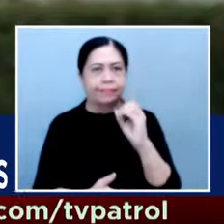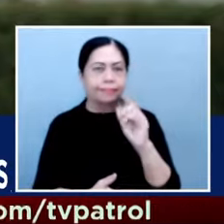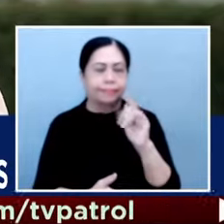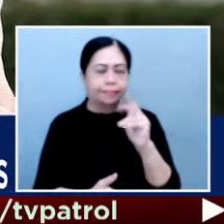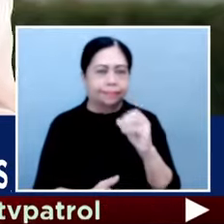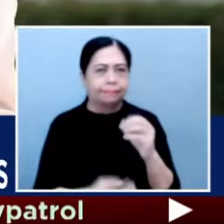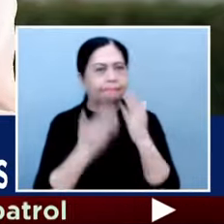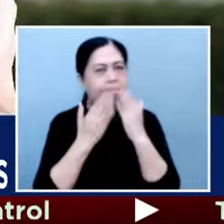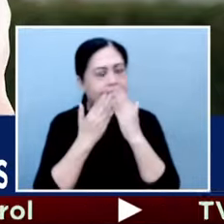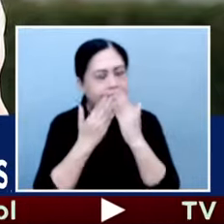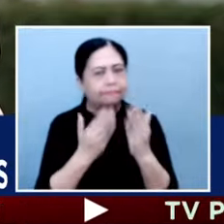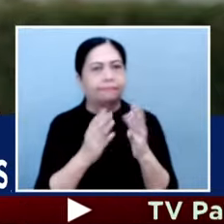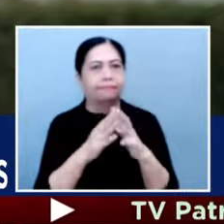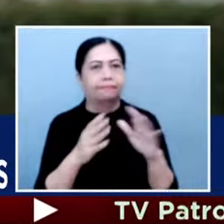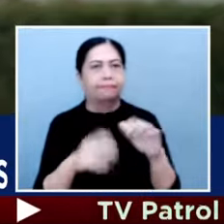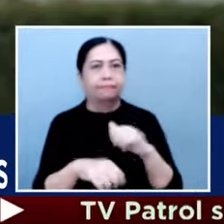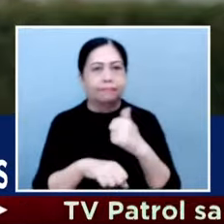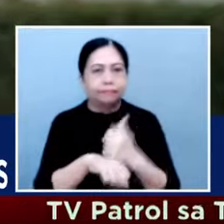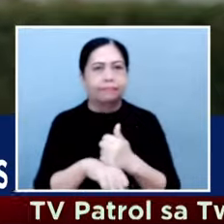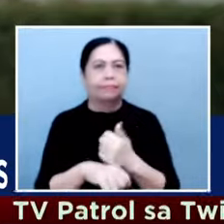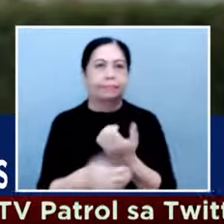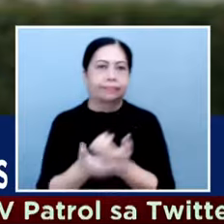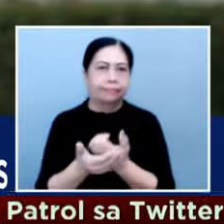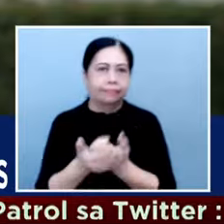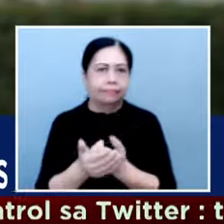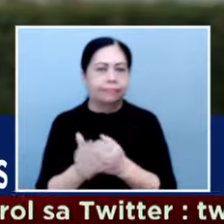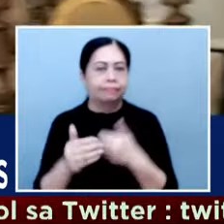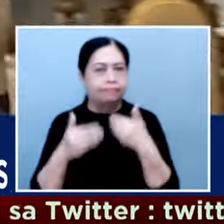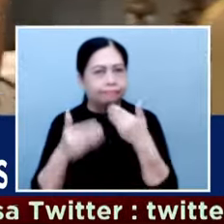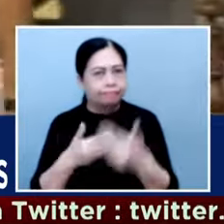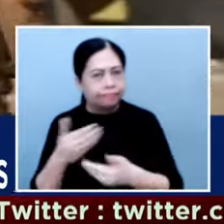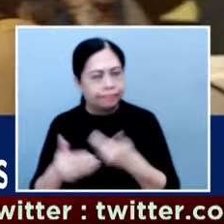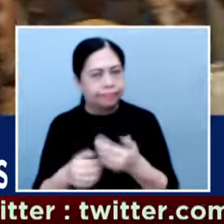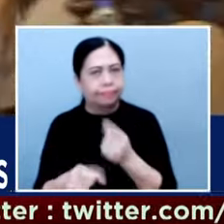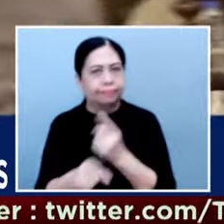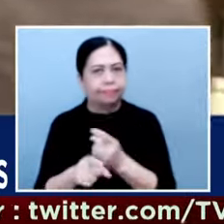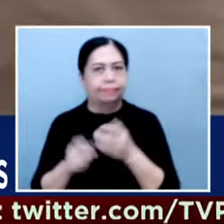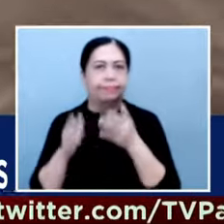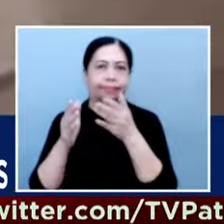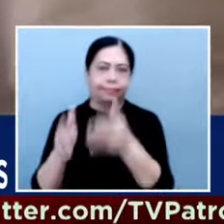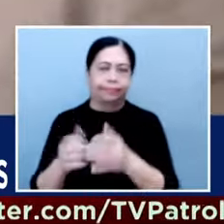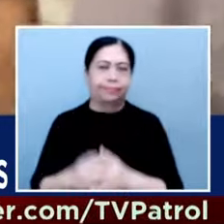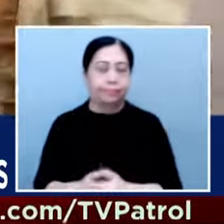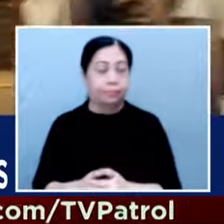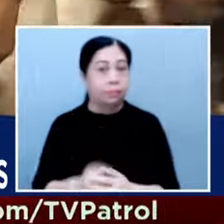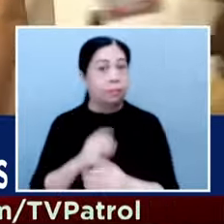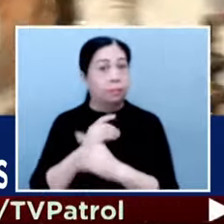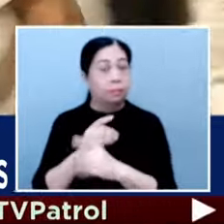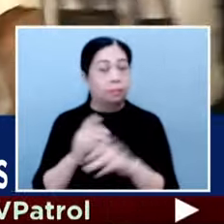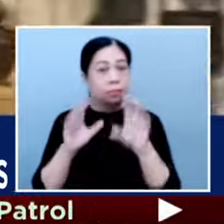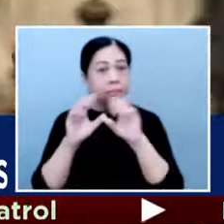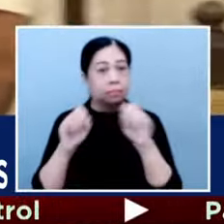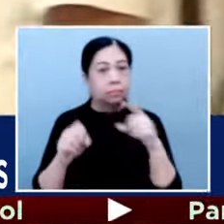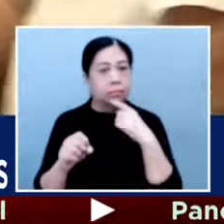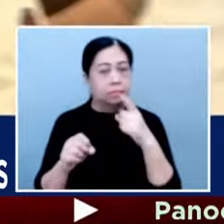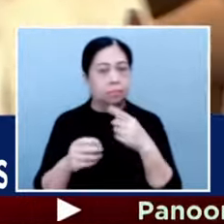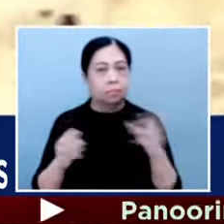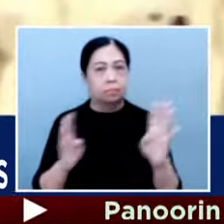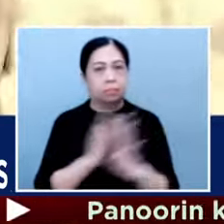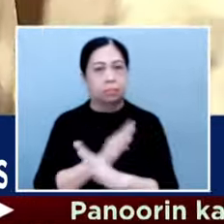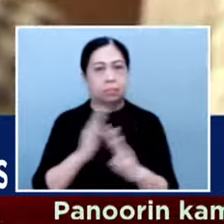for setting the economy onto the right path. Dinepensahan naman ng Pangulo ang balasahan sa